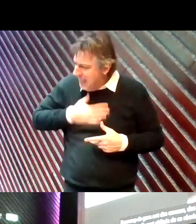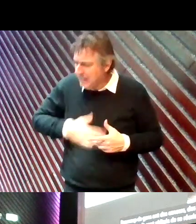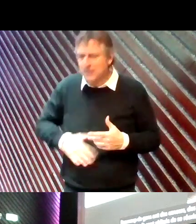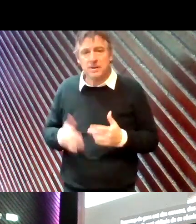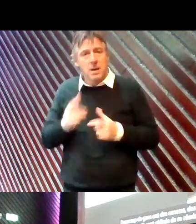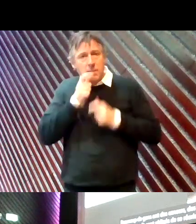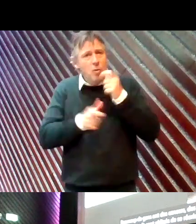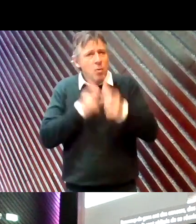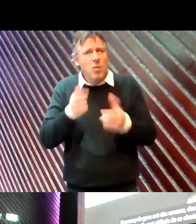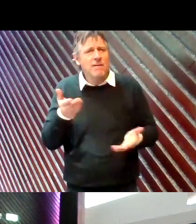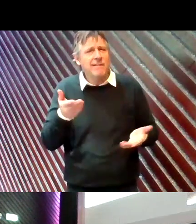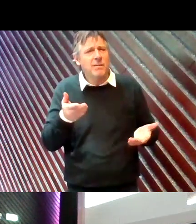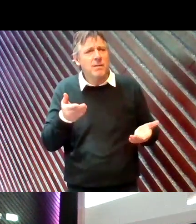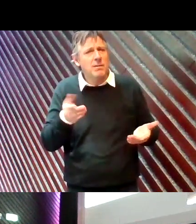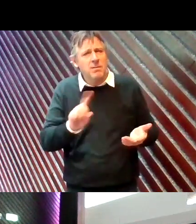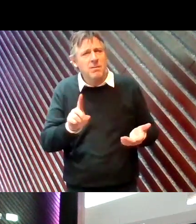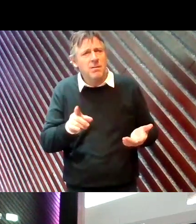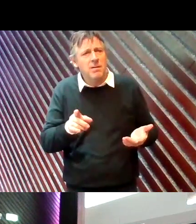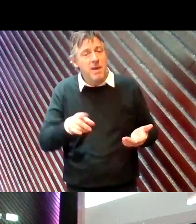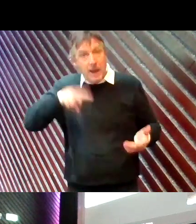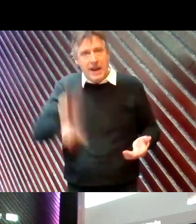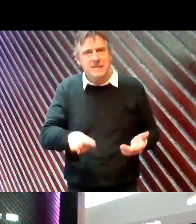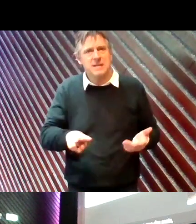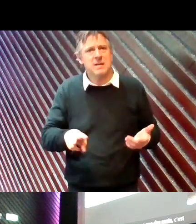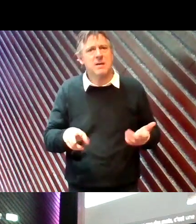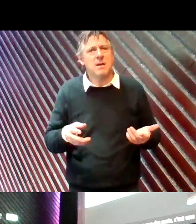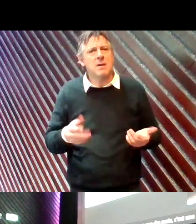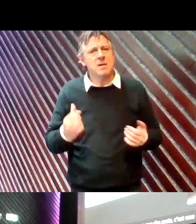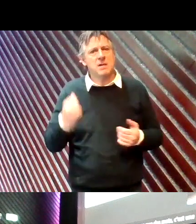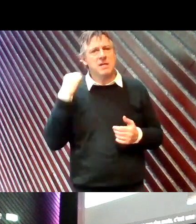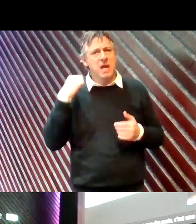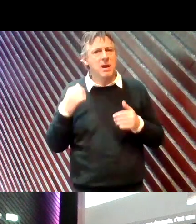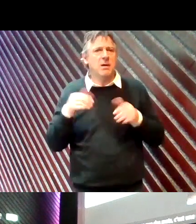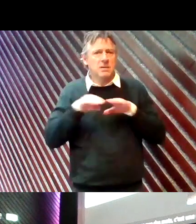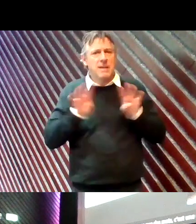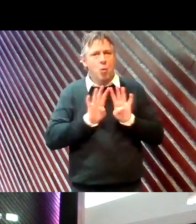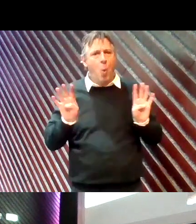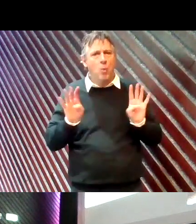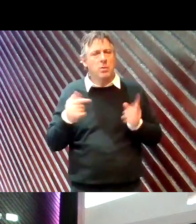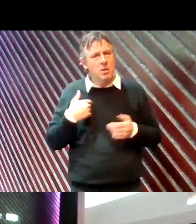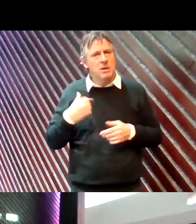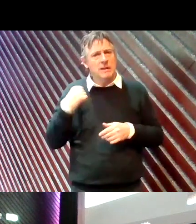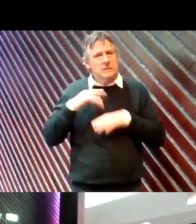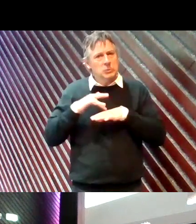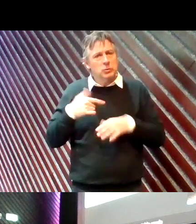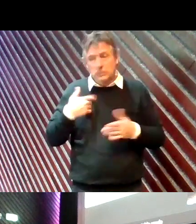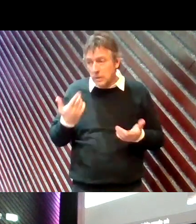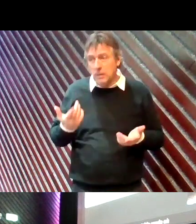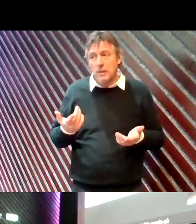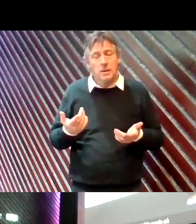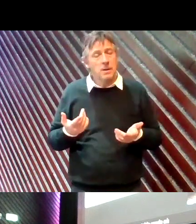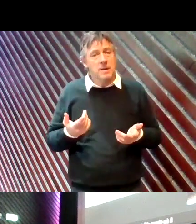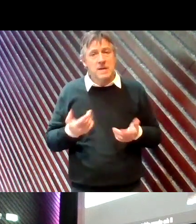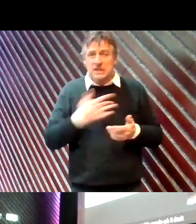sont pas que des mots. C'est une réalité. Hier, j'étais à une table ronde et il a bien été indiqué que la santé,